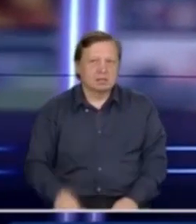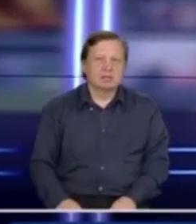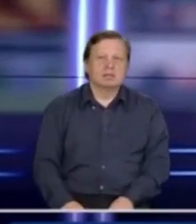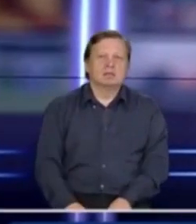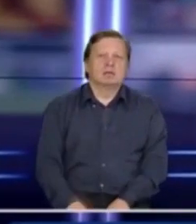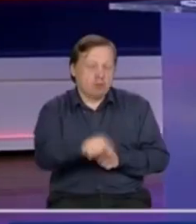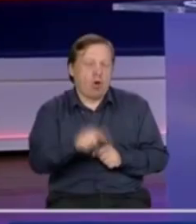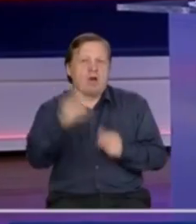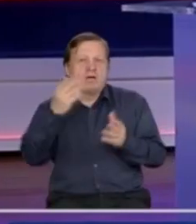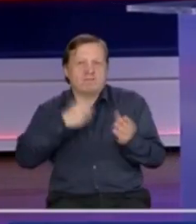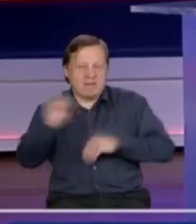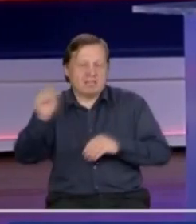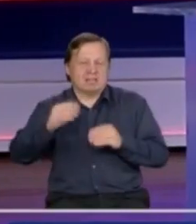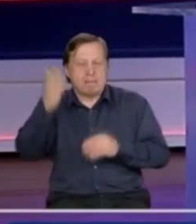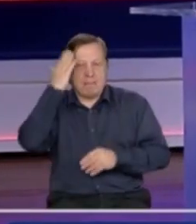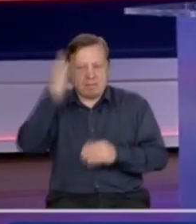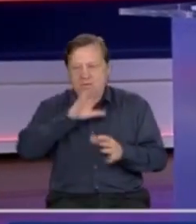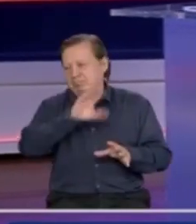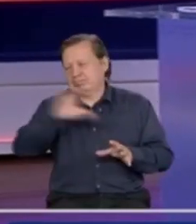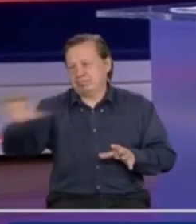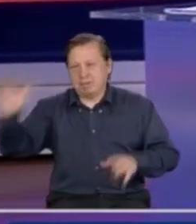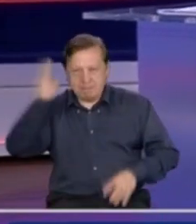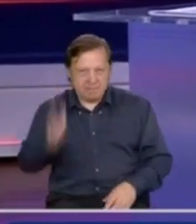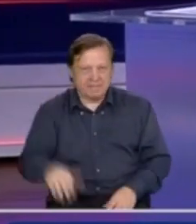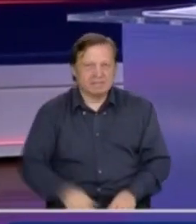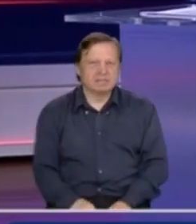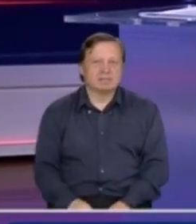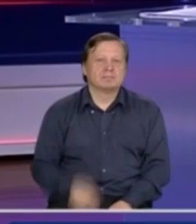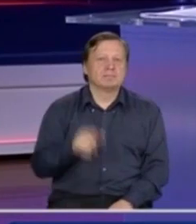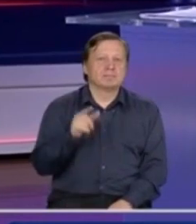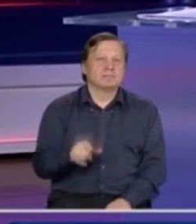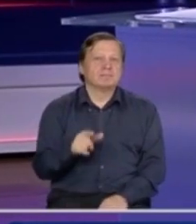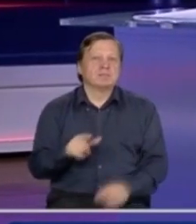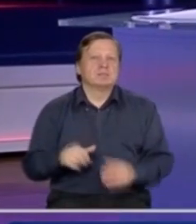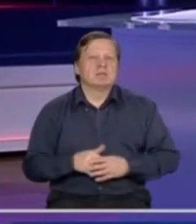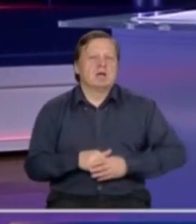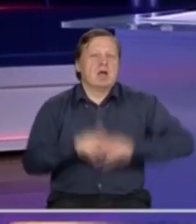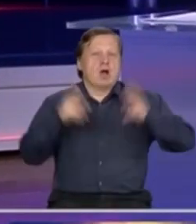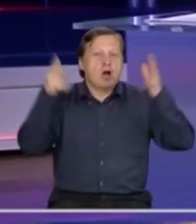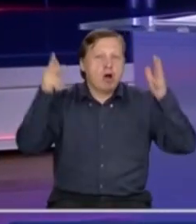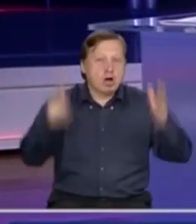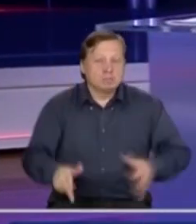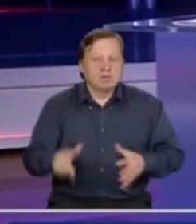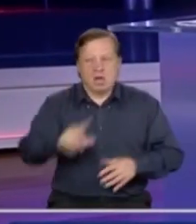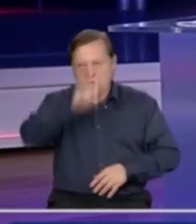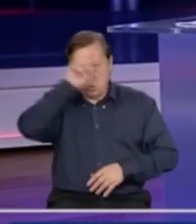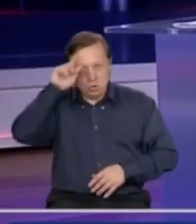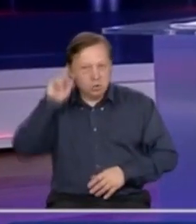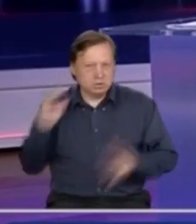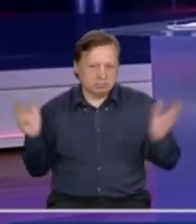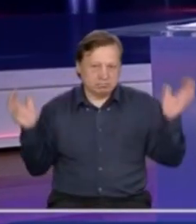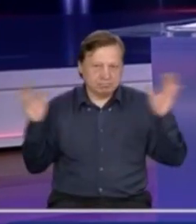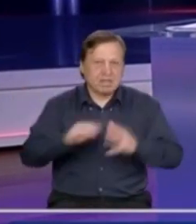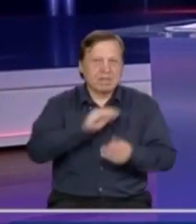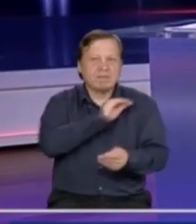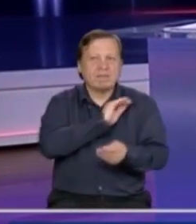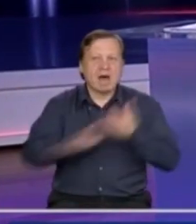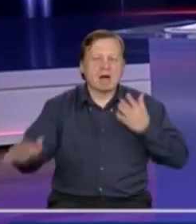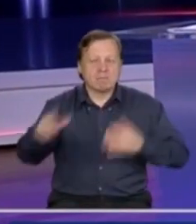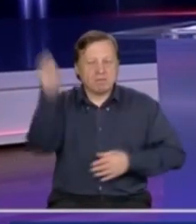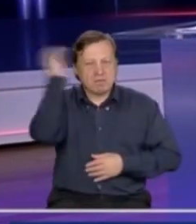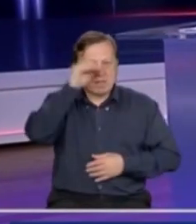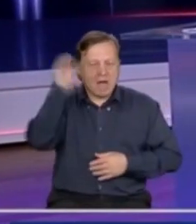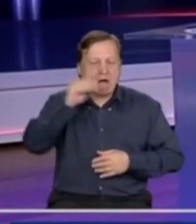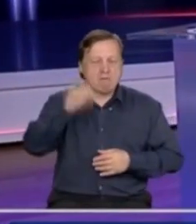ASMR. Dzięki ze wszystkich zakątków świata, ale w jednym rytmie ponad 8 tysięcy osób uczestniczyło w darmowych lekcjach gry online